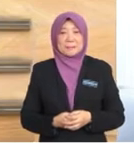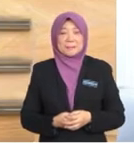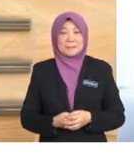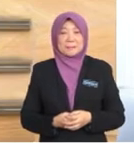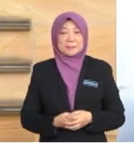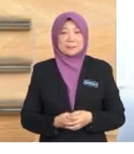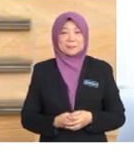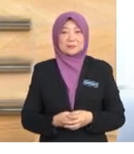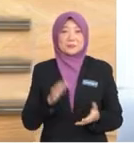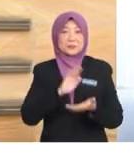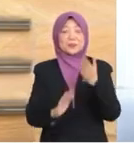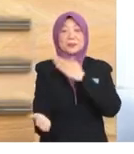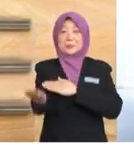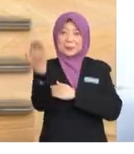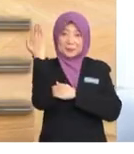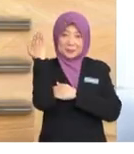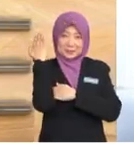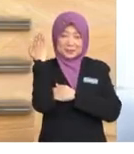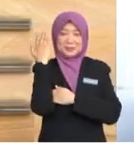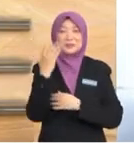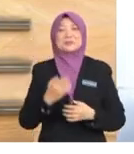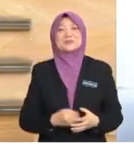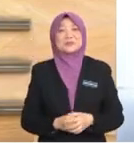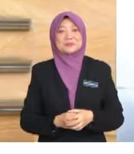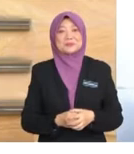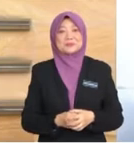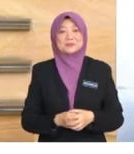Good morning.